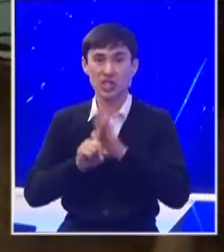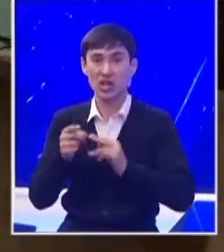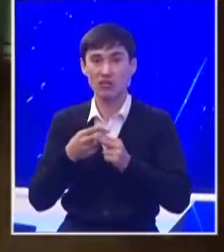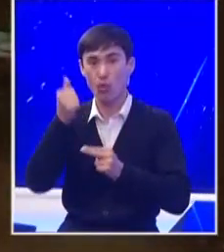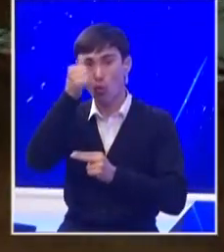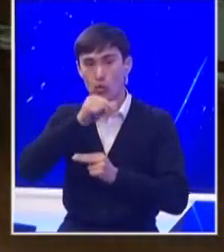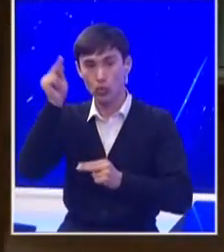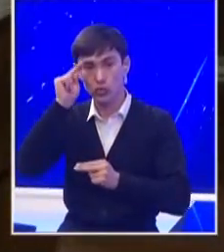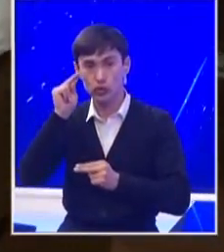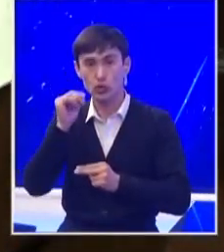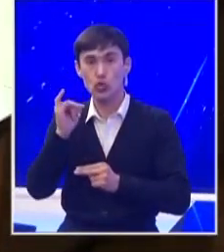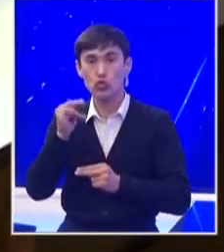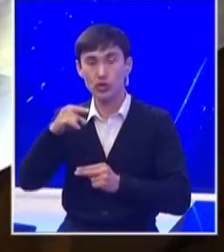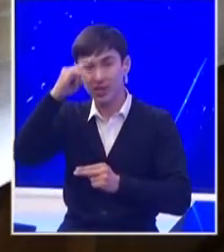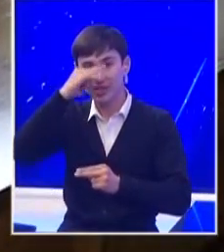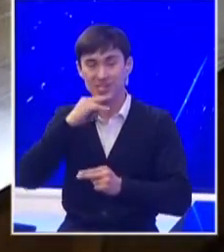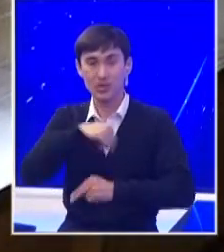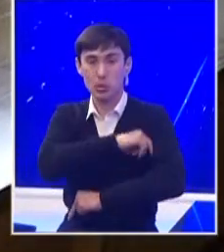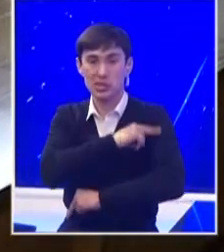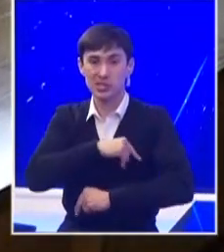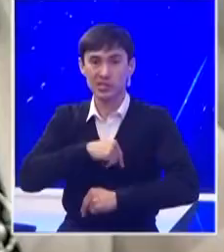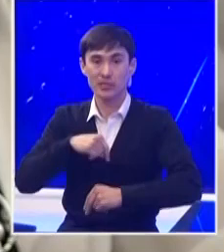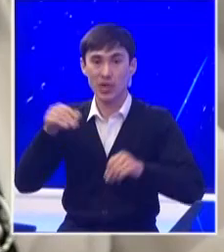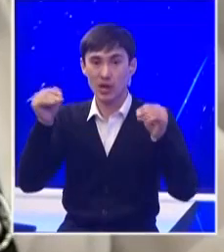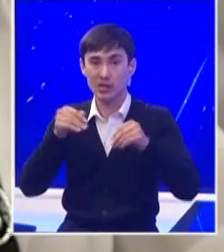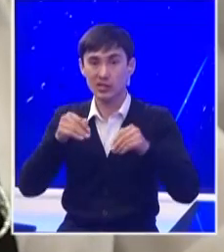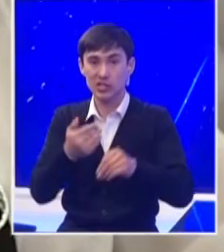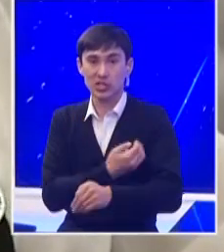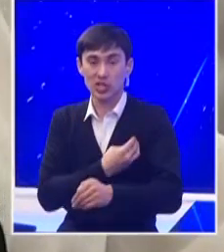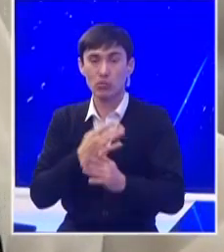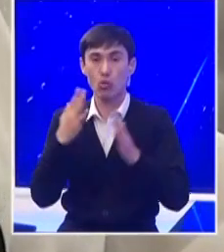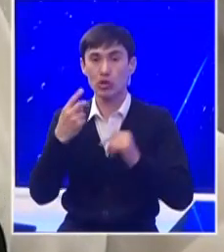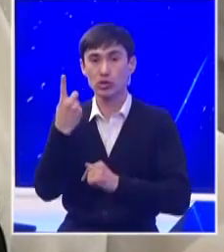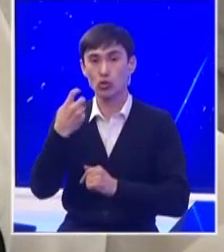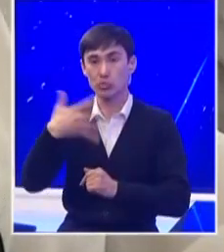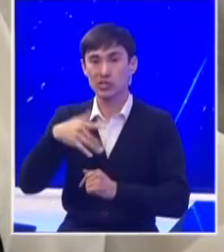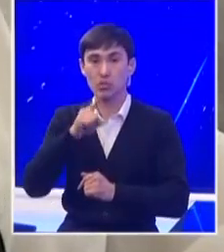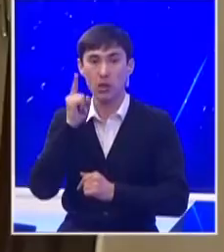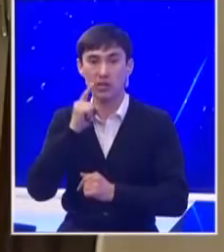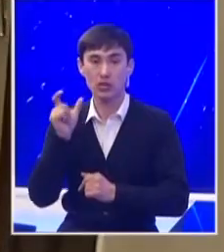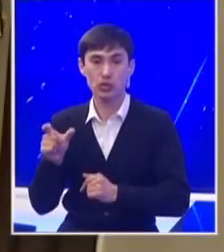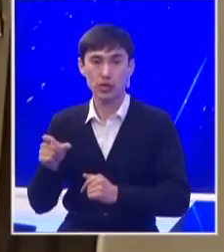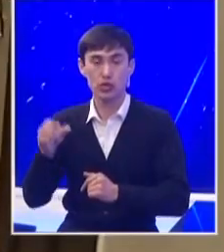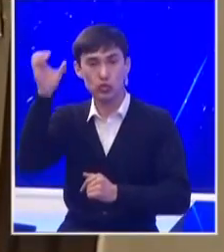этого года учиться в Южно-Казахстанской медицинской академии изъявили желание более 150 молодых